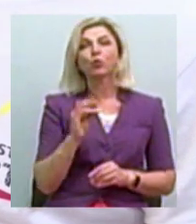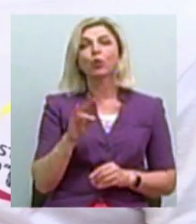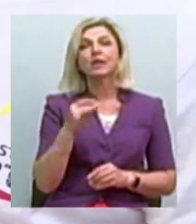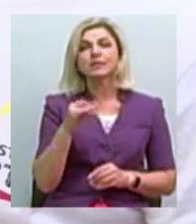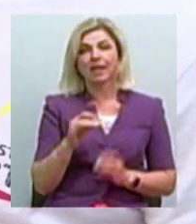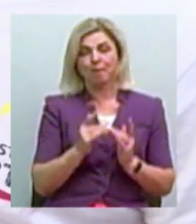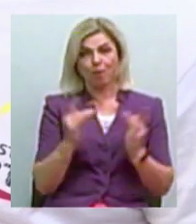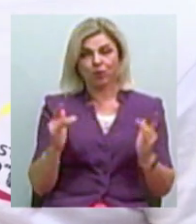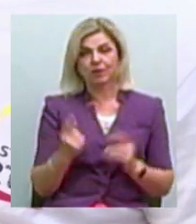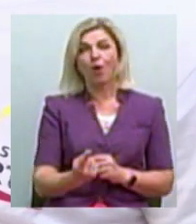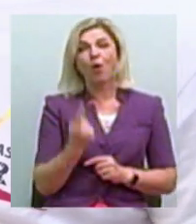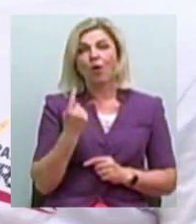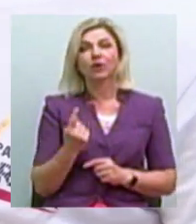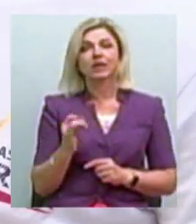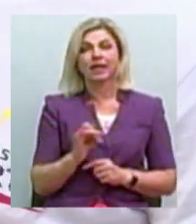одне із